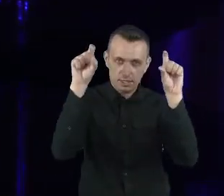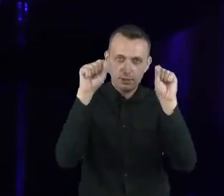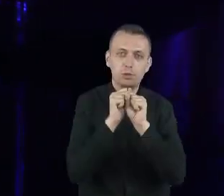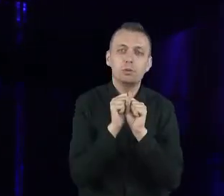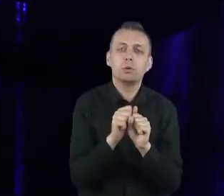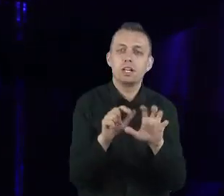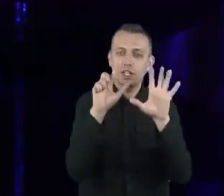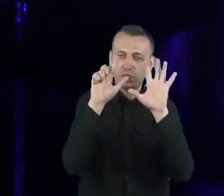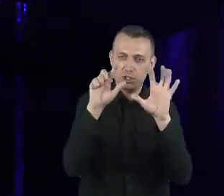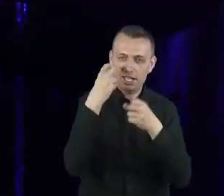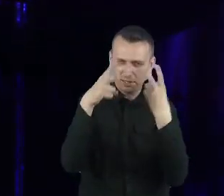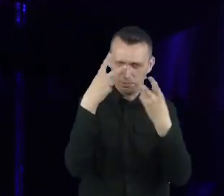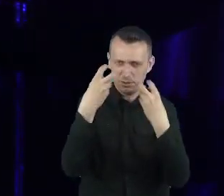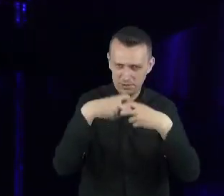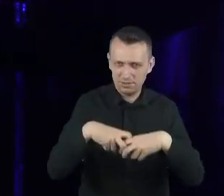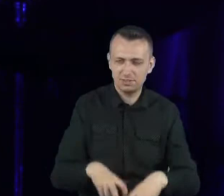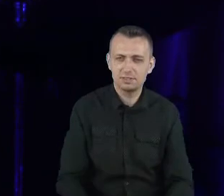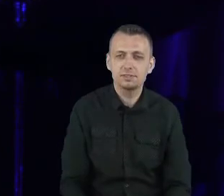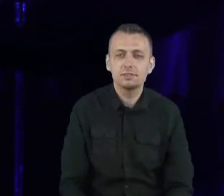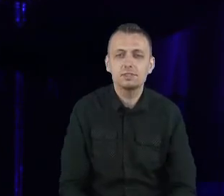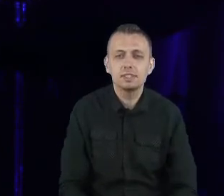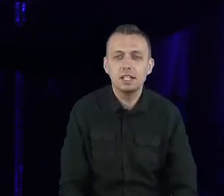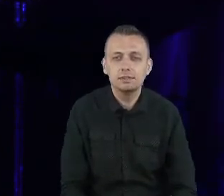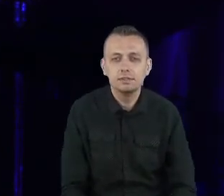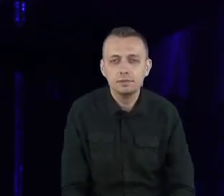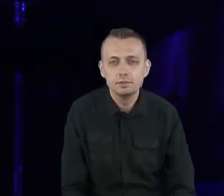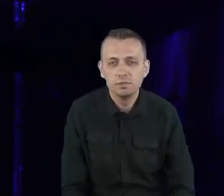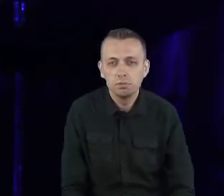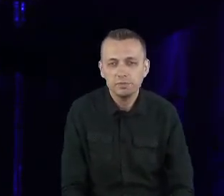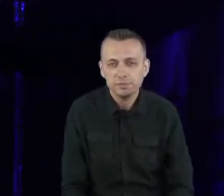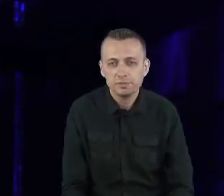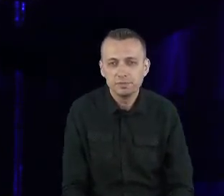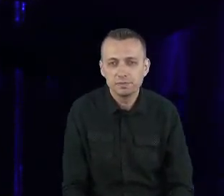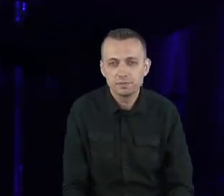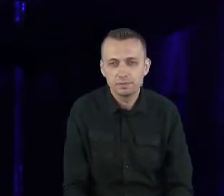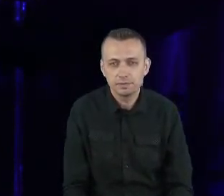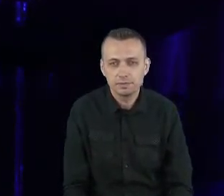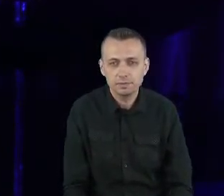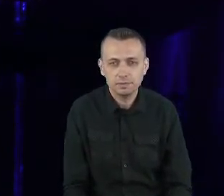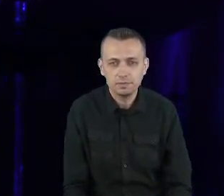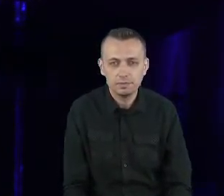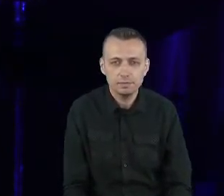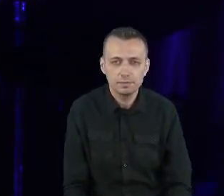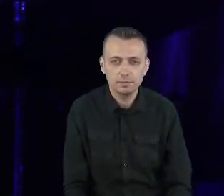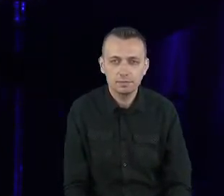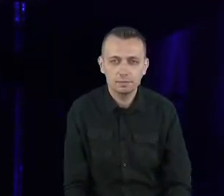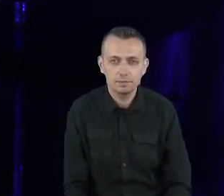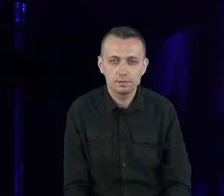Słyszałaś pewnie już gdzieś to samo, ja też to z tyłu głowy mam.